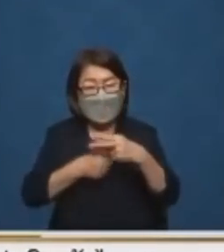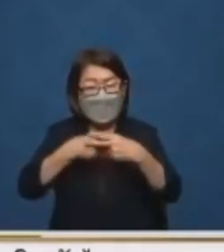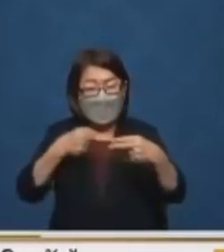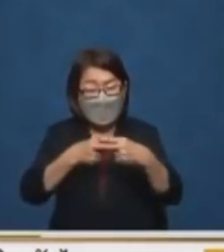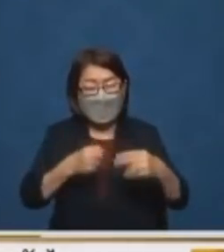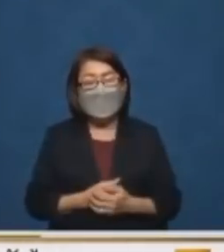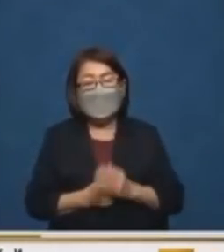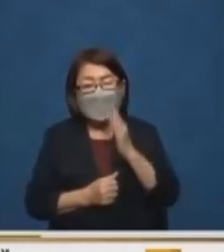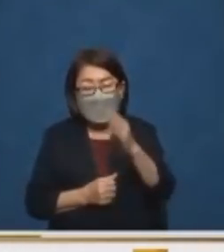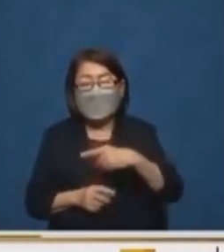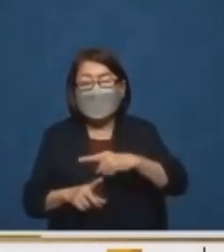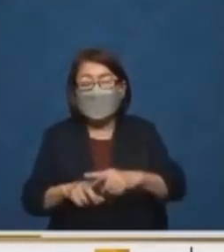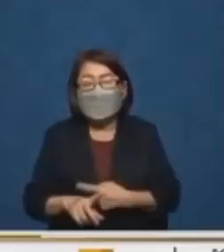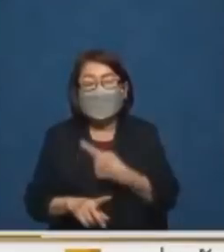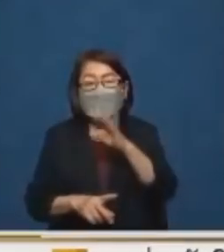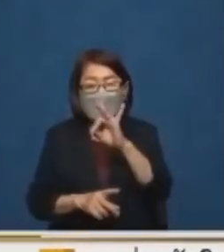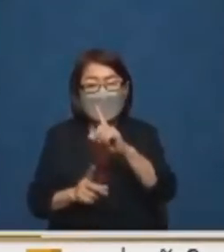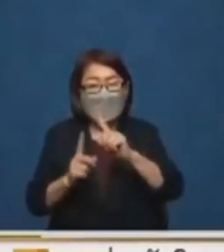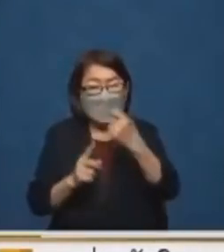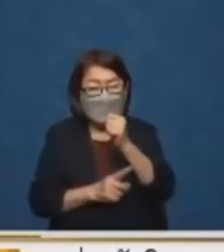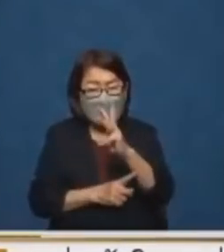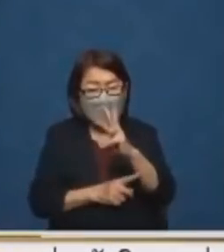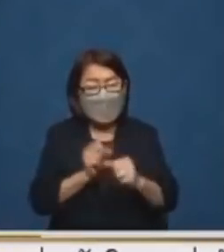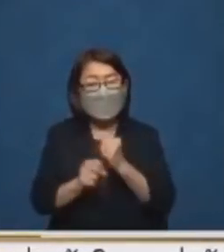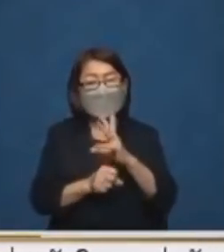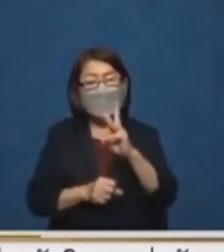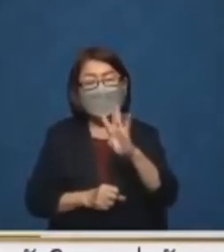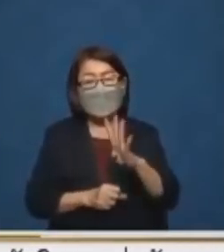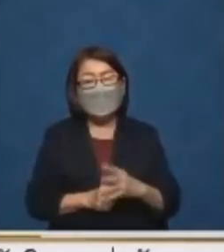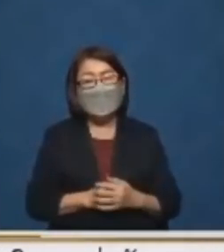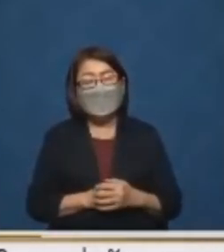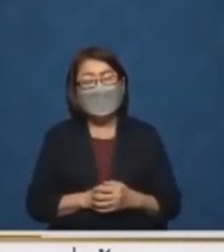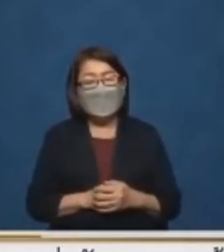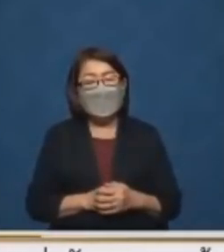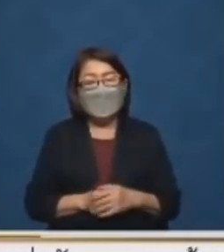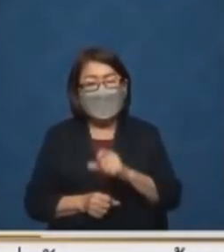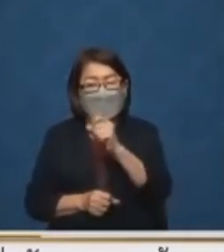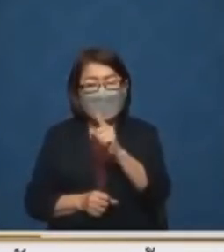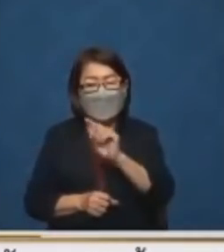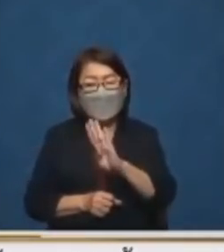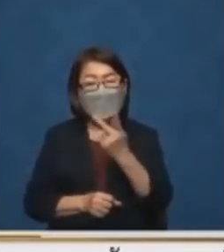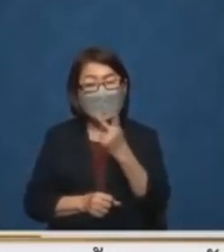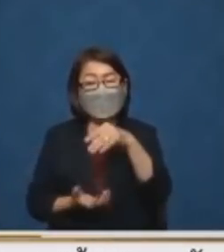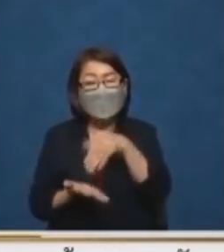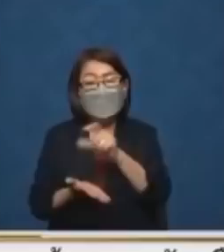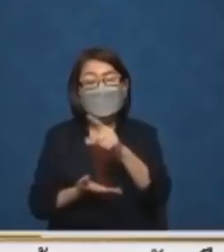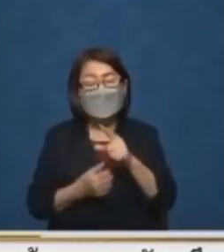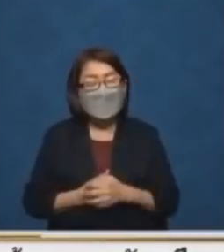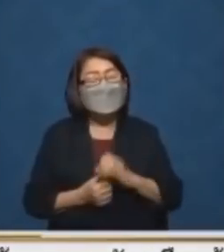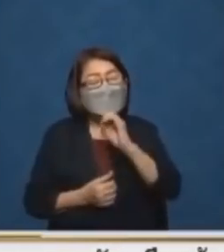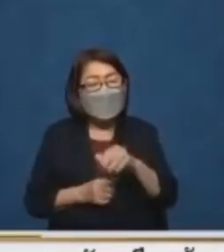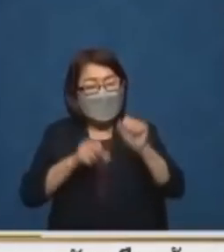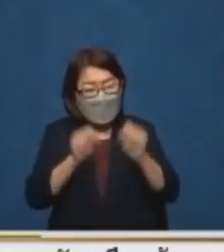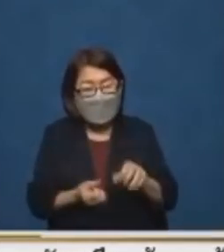วันที่ 16 สงหาคม 2,564 มติของสอบคอมีมติให้จัด